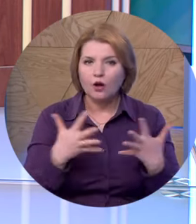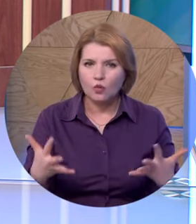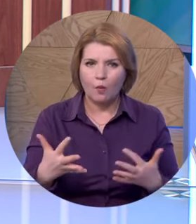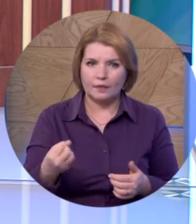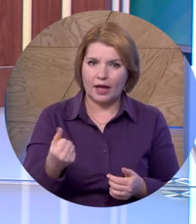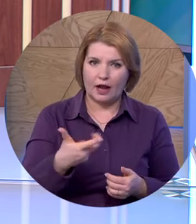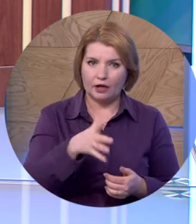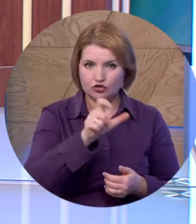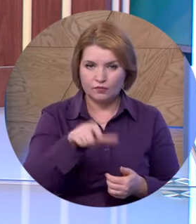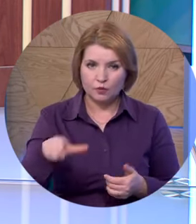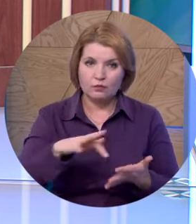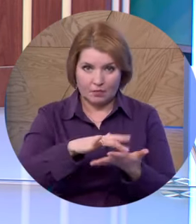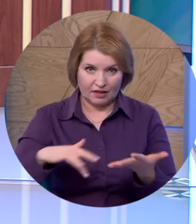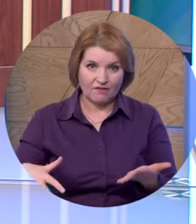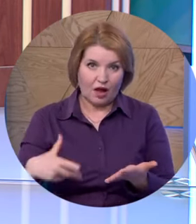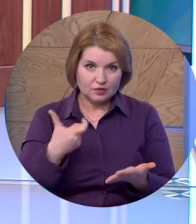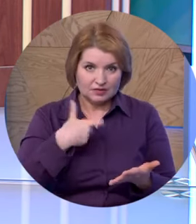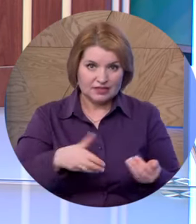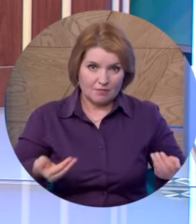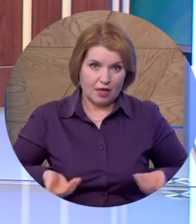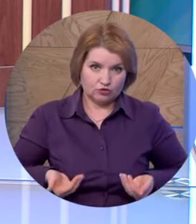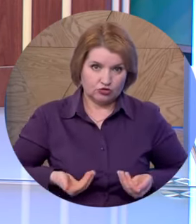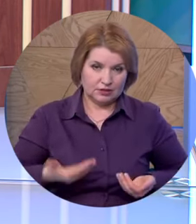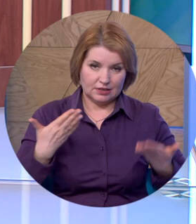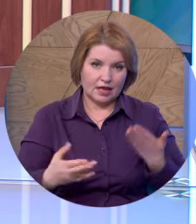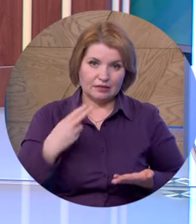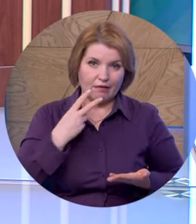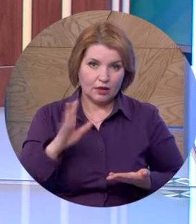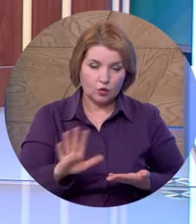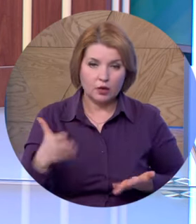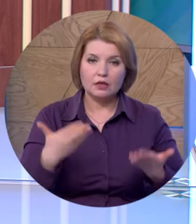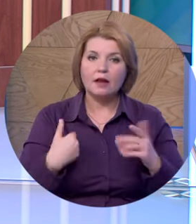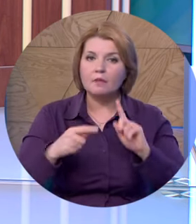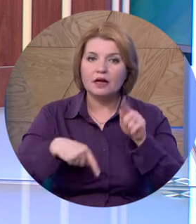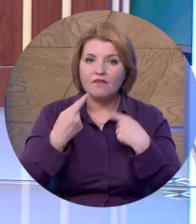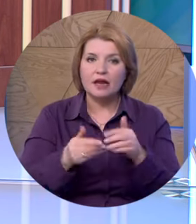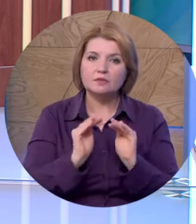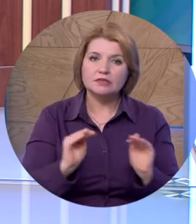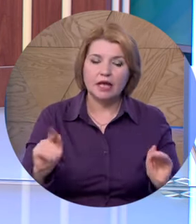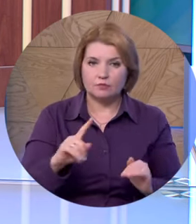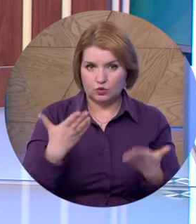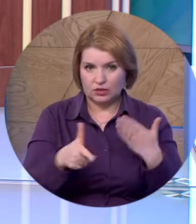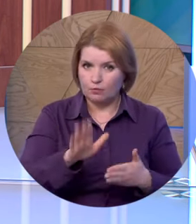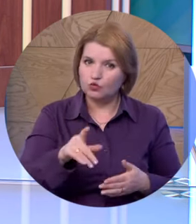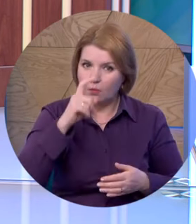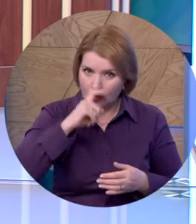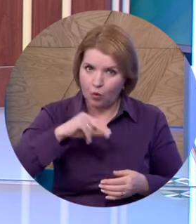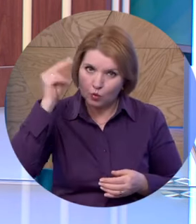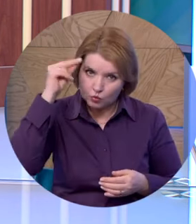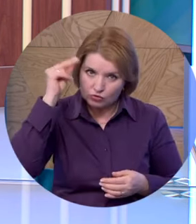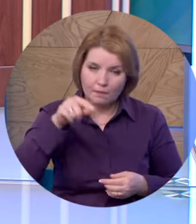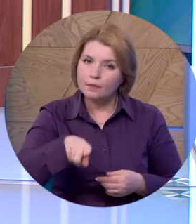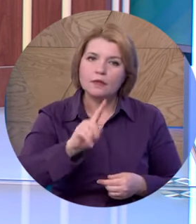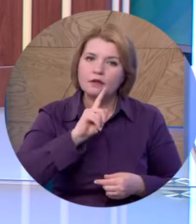людей продлевает себе жизнь. Или манипуляция о том, когда мы говорим детям о том, что если ты будешь плохо учиться, ты не станешь